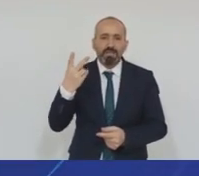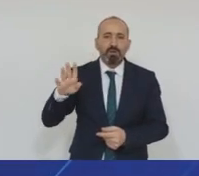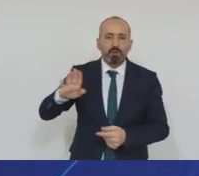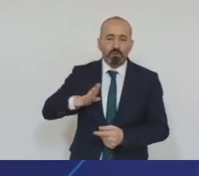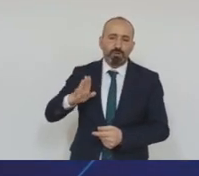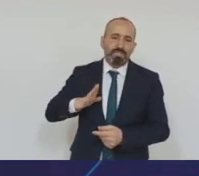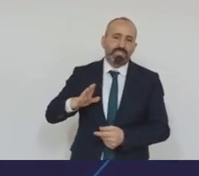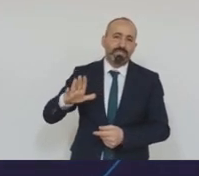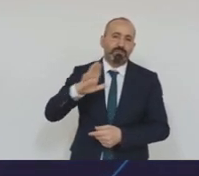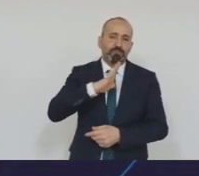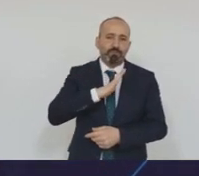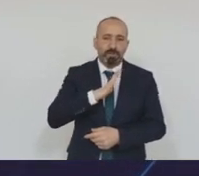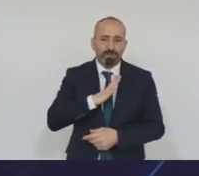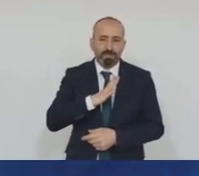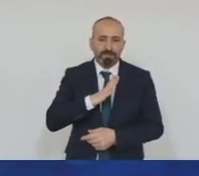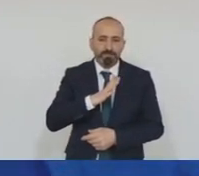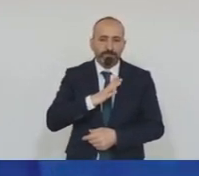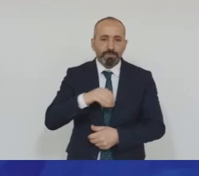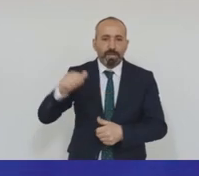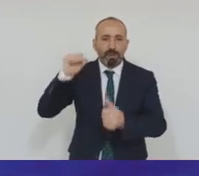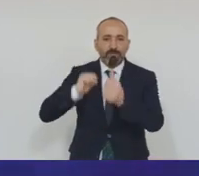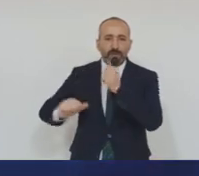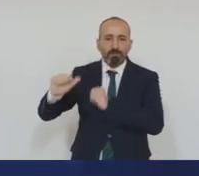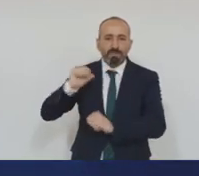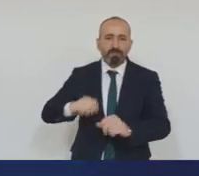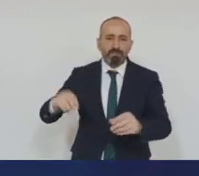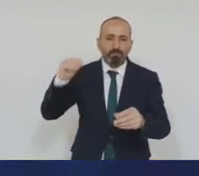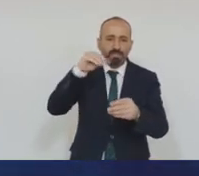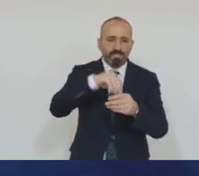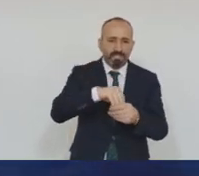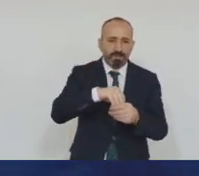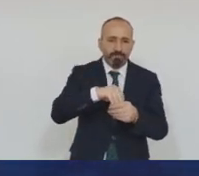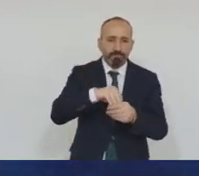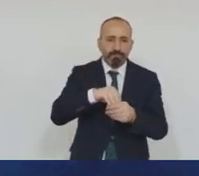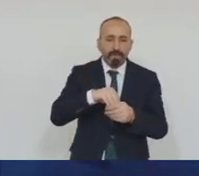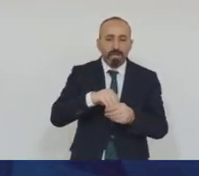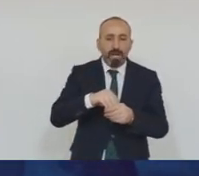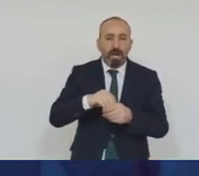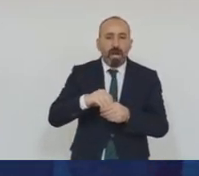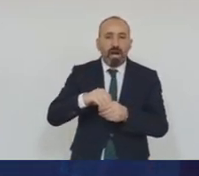1972 öğrenci bulunmaktadır. Fakültemiz bünyesinde